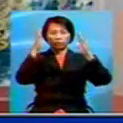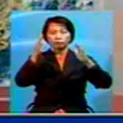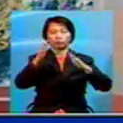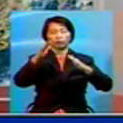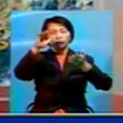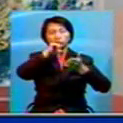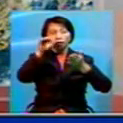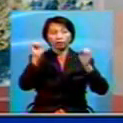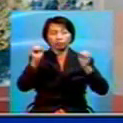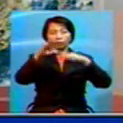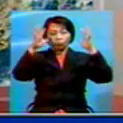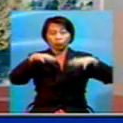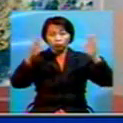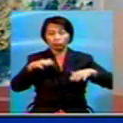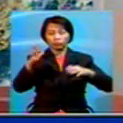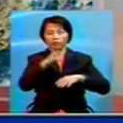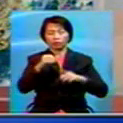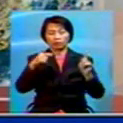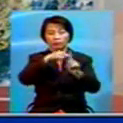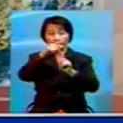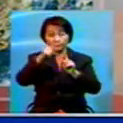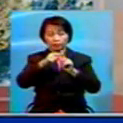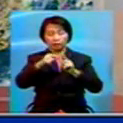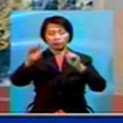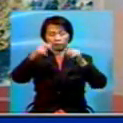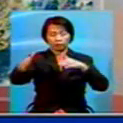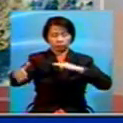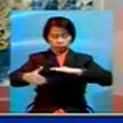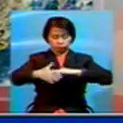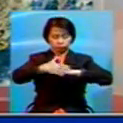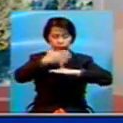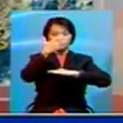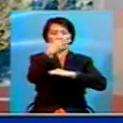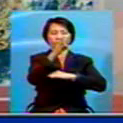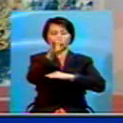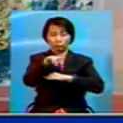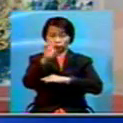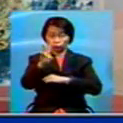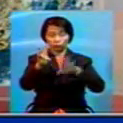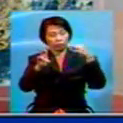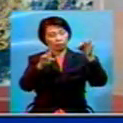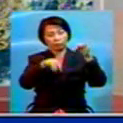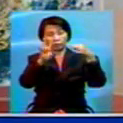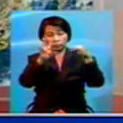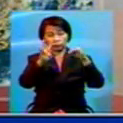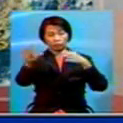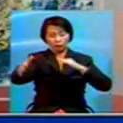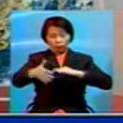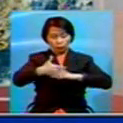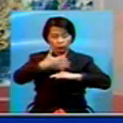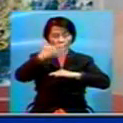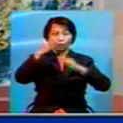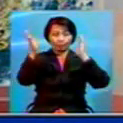hujan dan dijangkakan apabila ia mendarat nanti di pada 19 hari bulan julai nanti kita